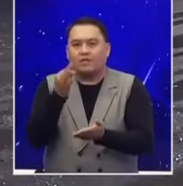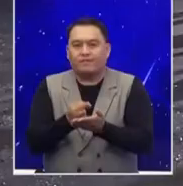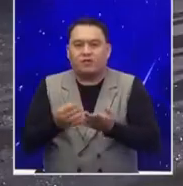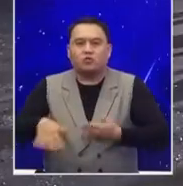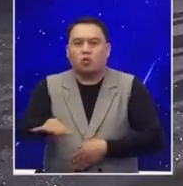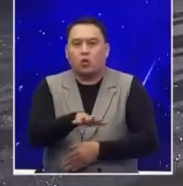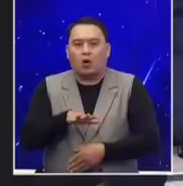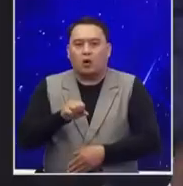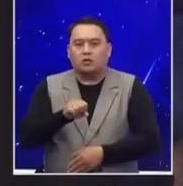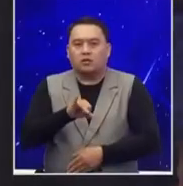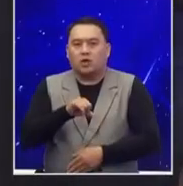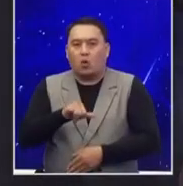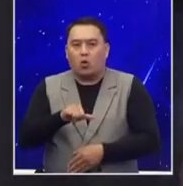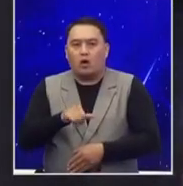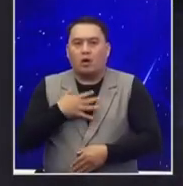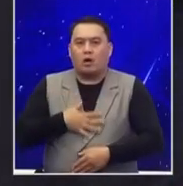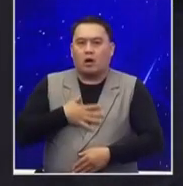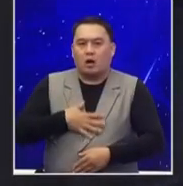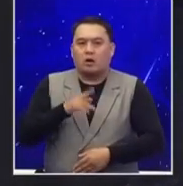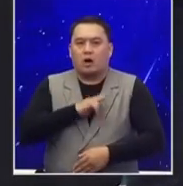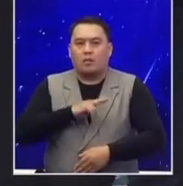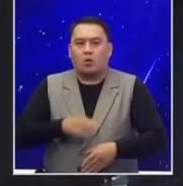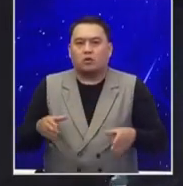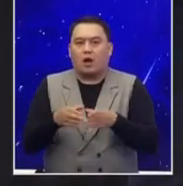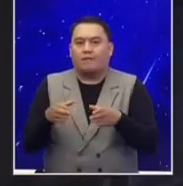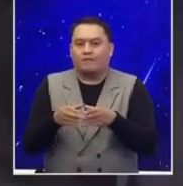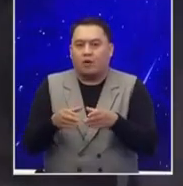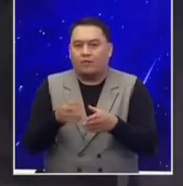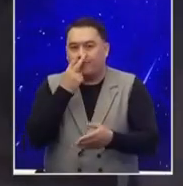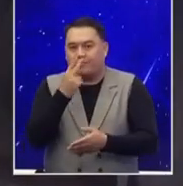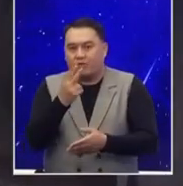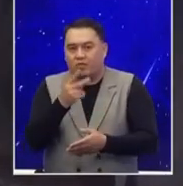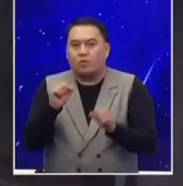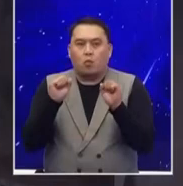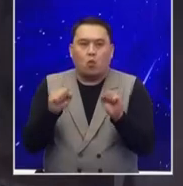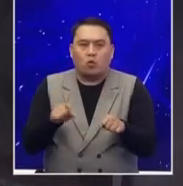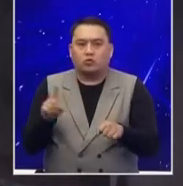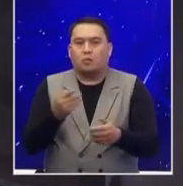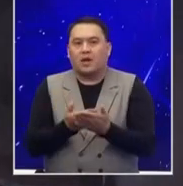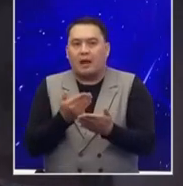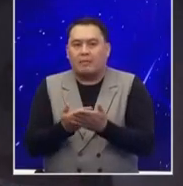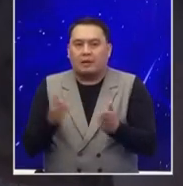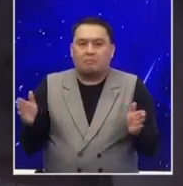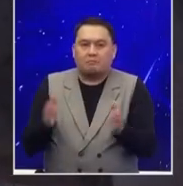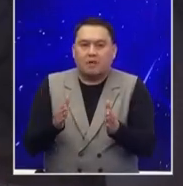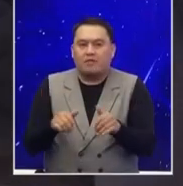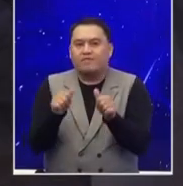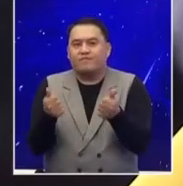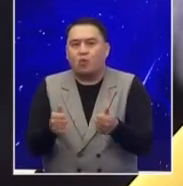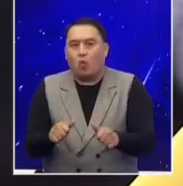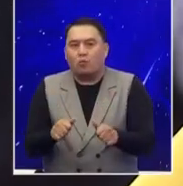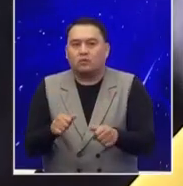участок компания «Асултау». Халатное отношение к работе подрядной организации заметно невооруженным глазом. К примеру, малые архитектурные формы